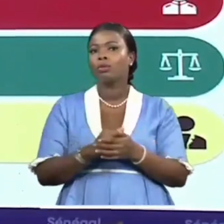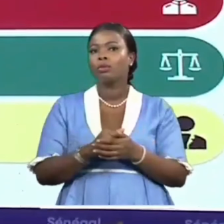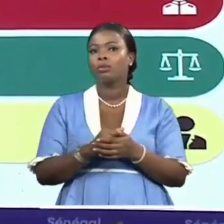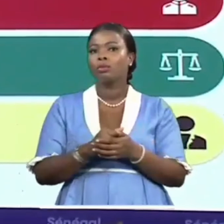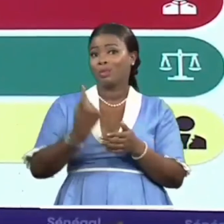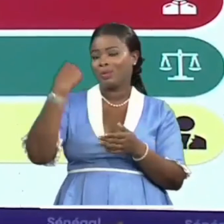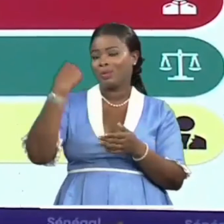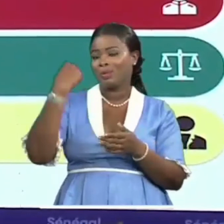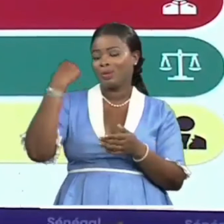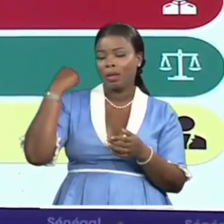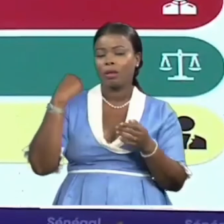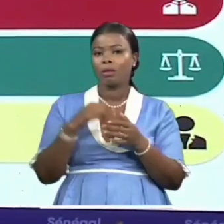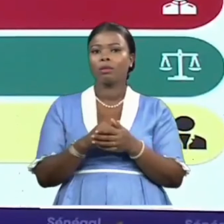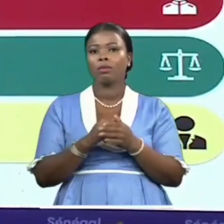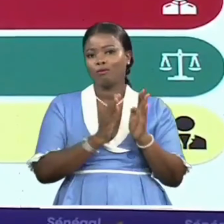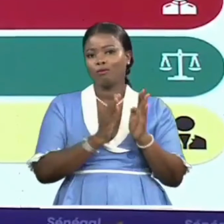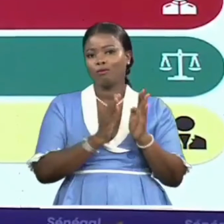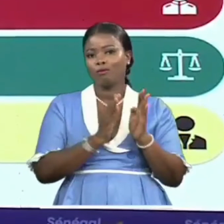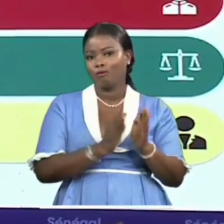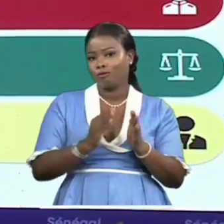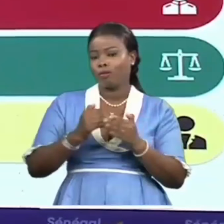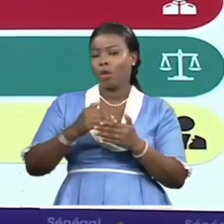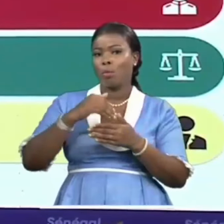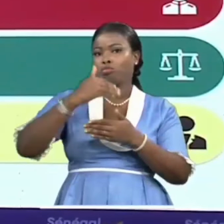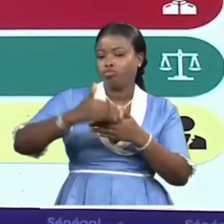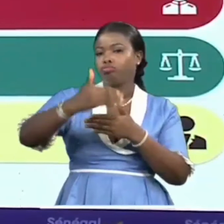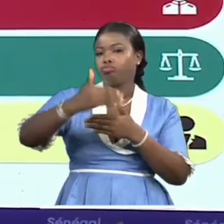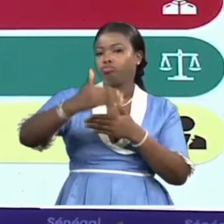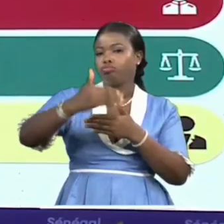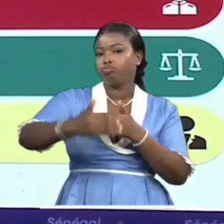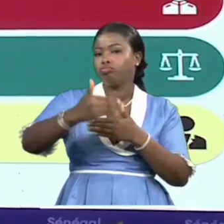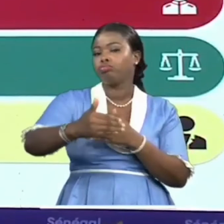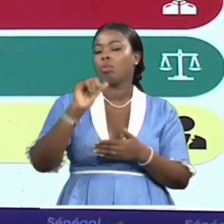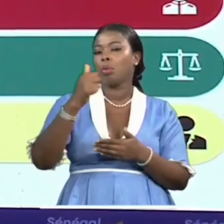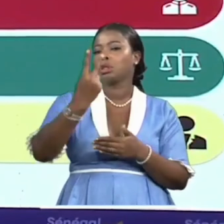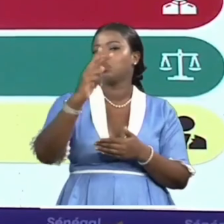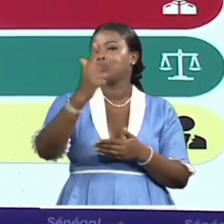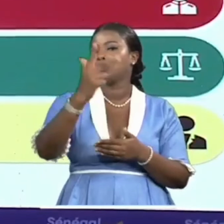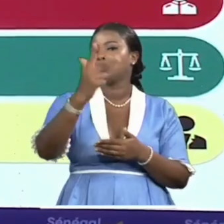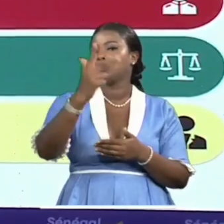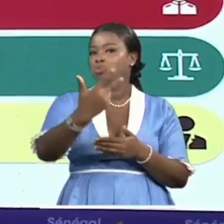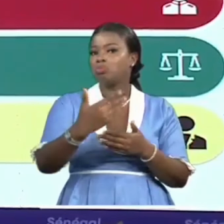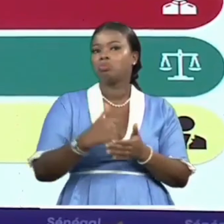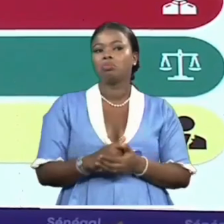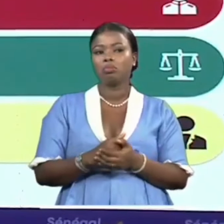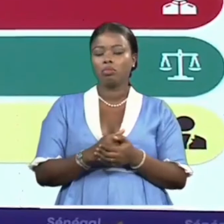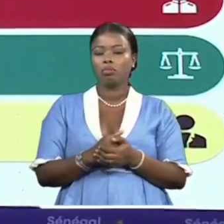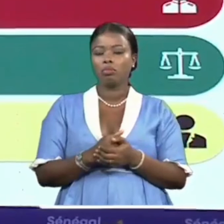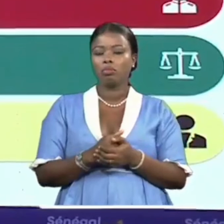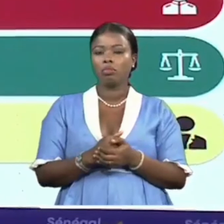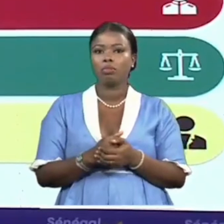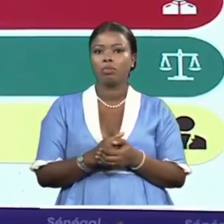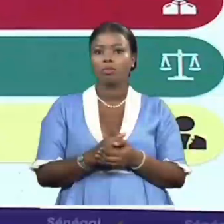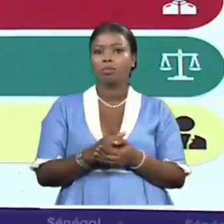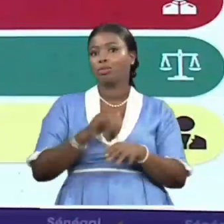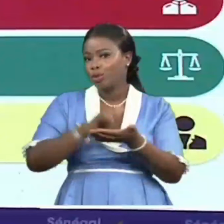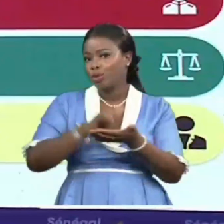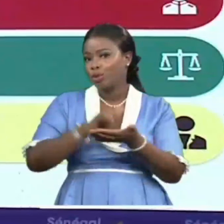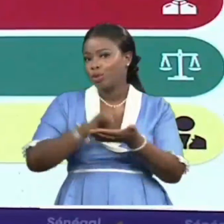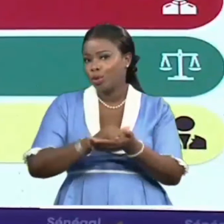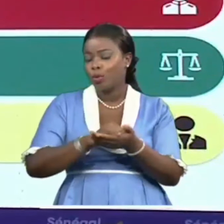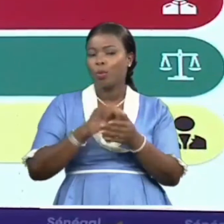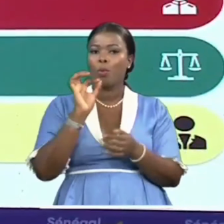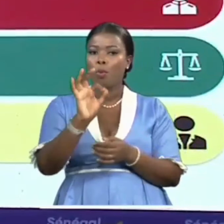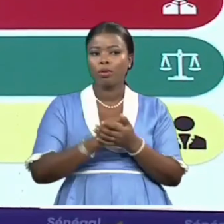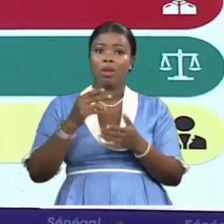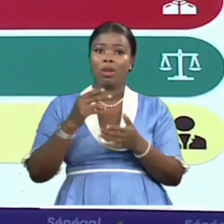classement de l'IDH et ça c'est fondamental d'adresser ce point mais également quand on a fait le diagnostic